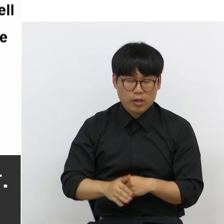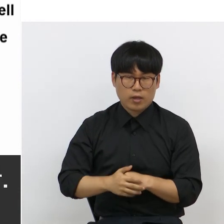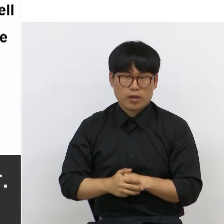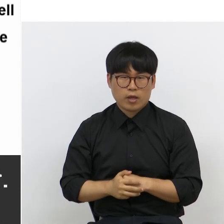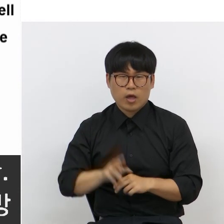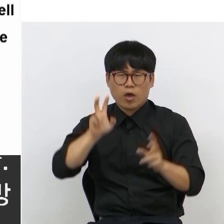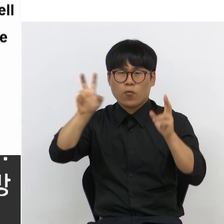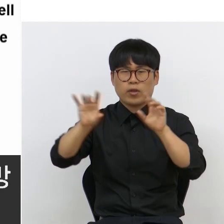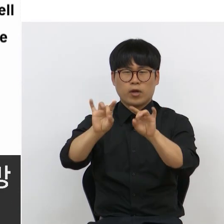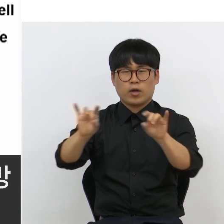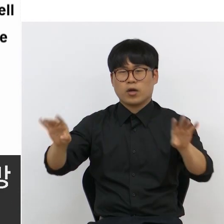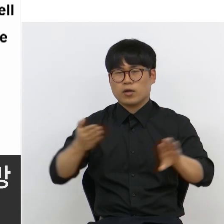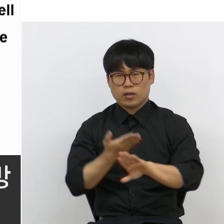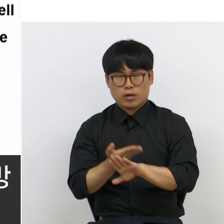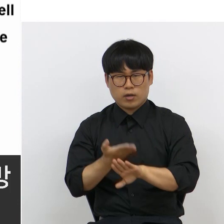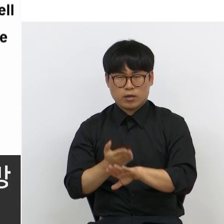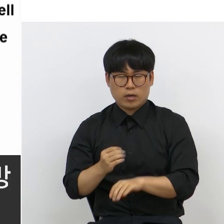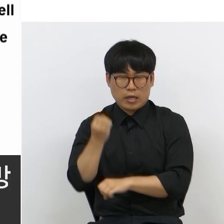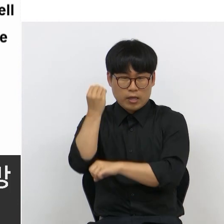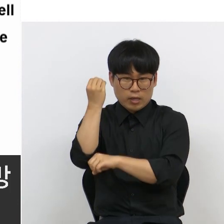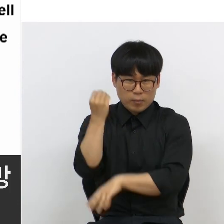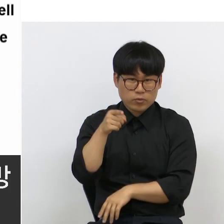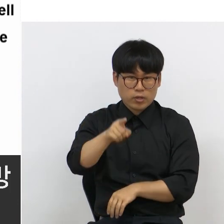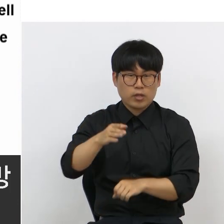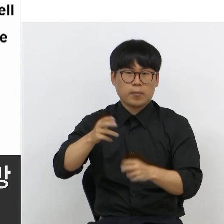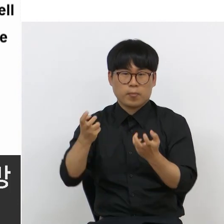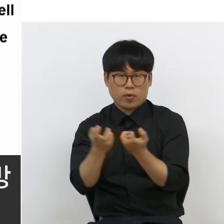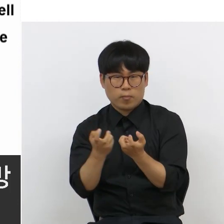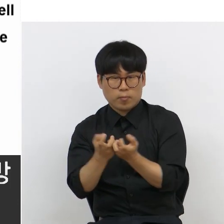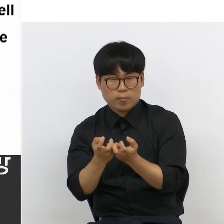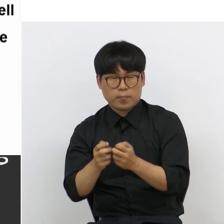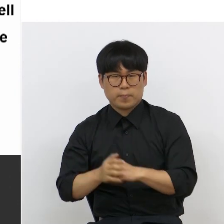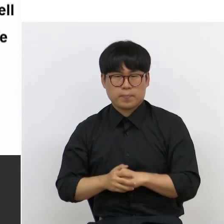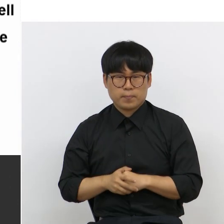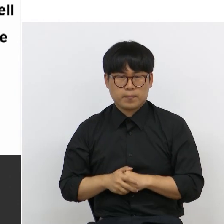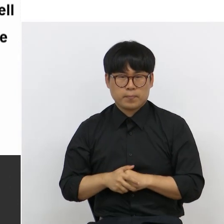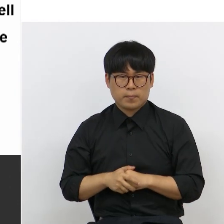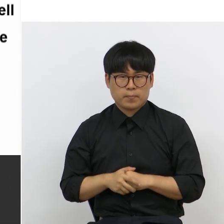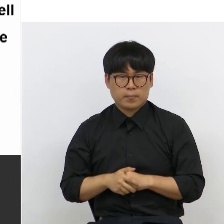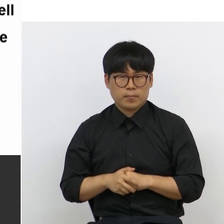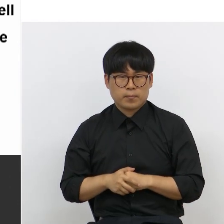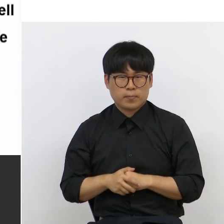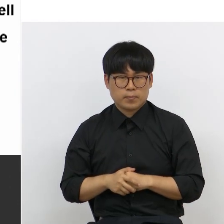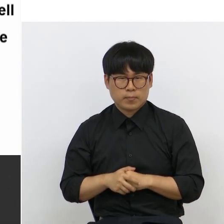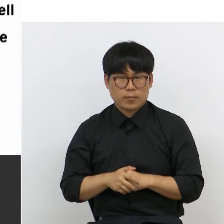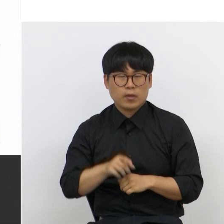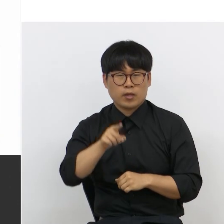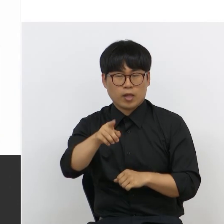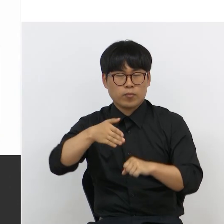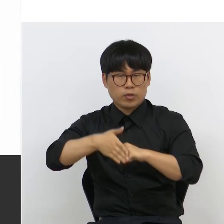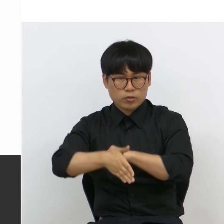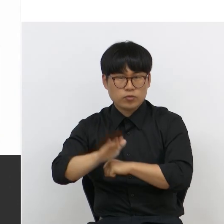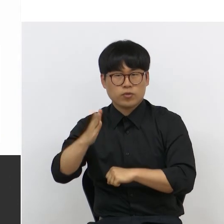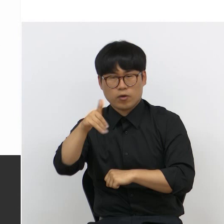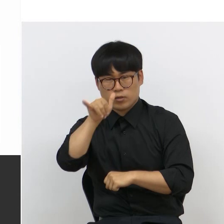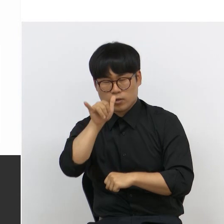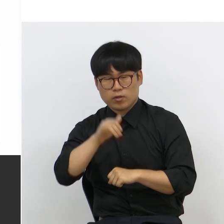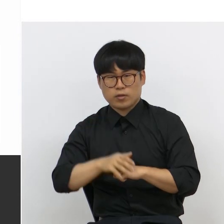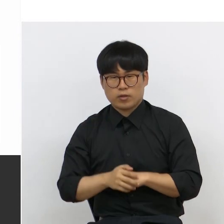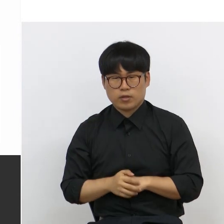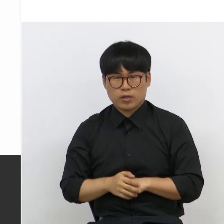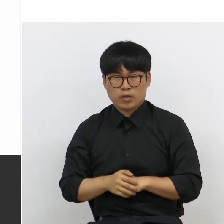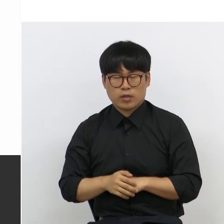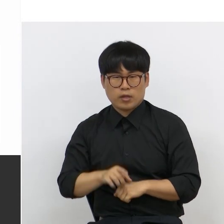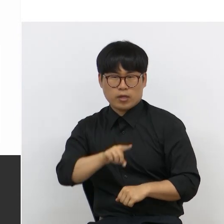회사별로 다 다릅니다. 하지만 기본적으로 이 방법도 거의 다 통일이 되어 있고요.